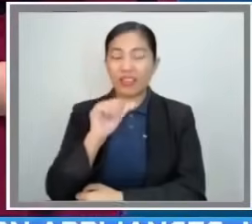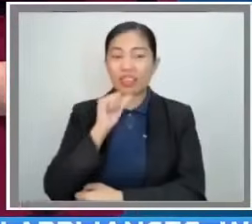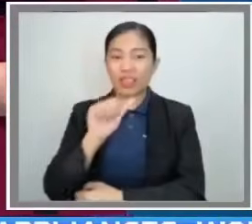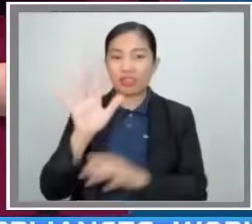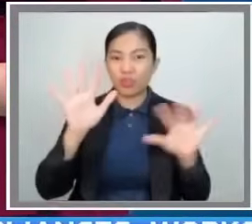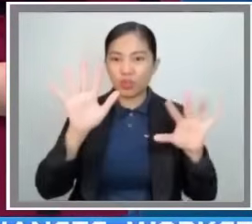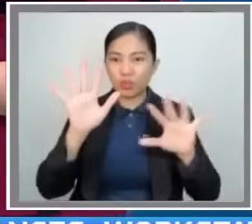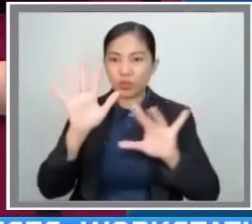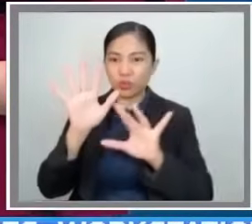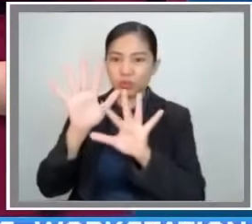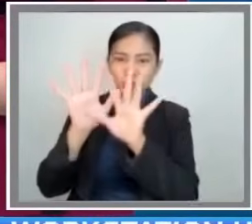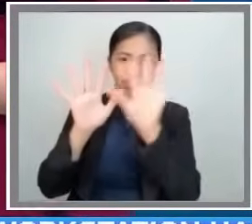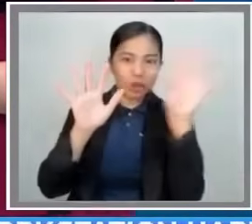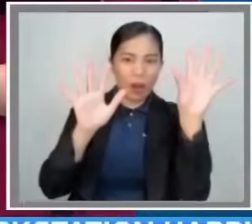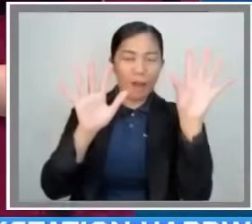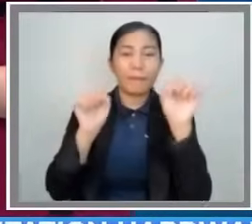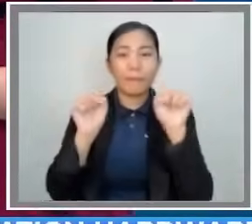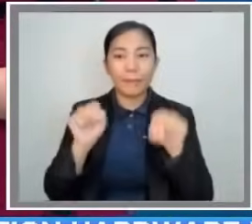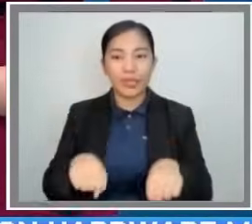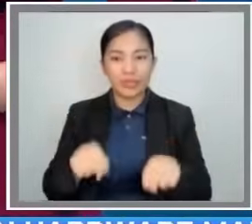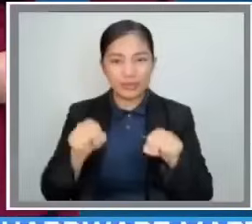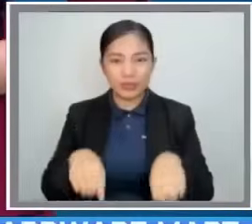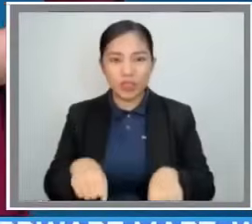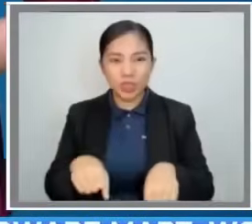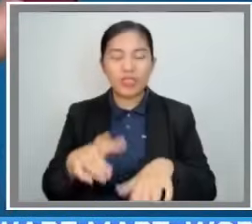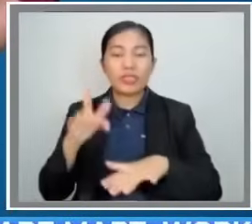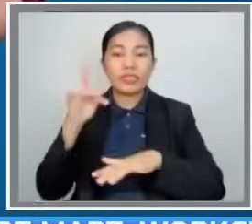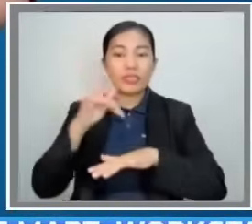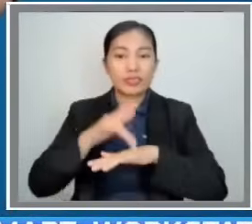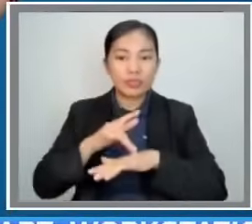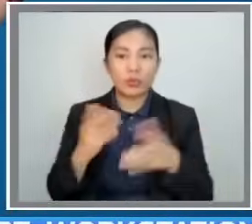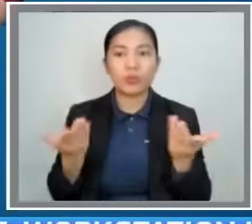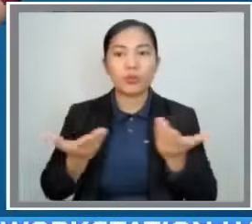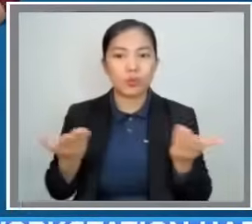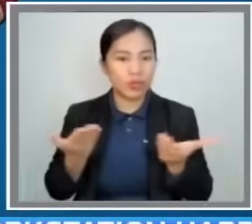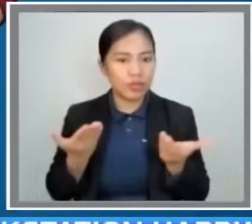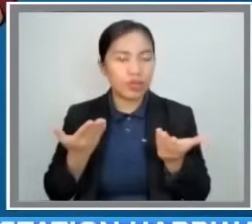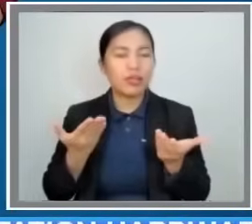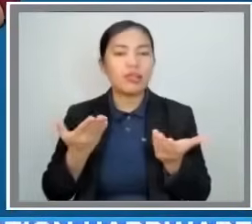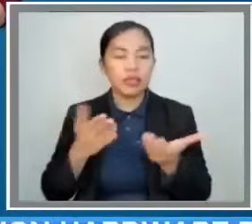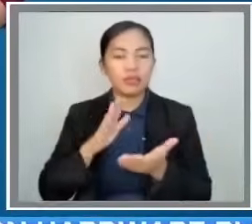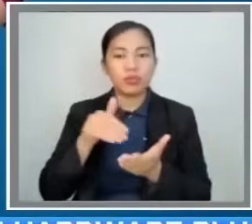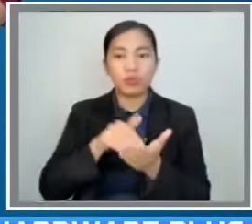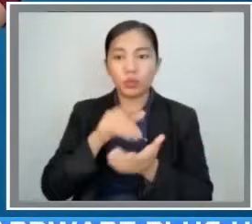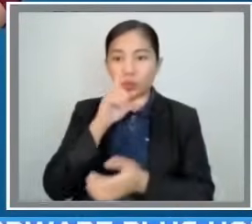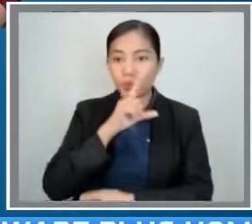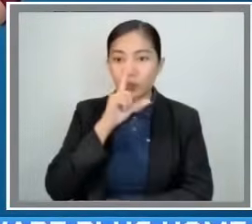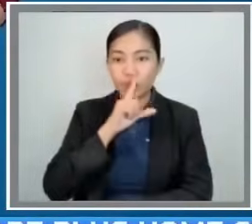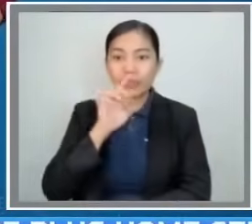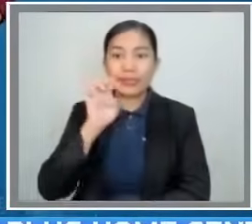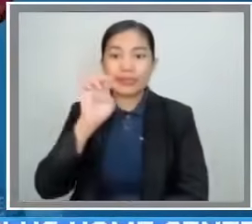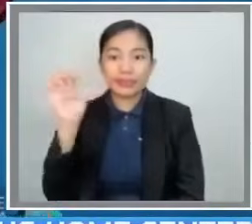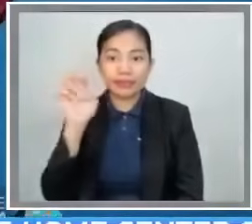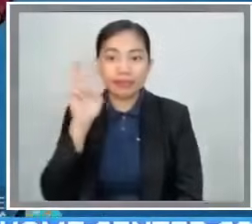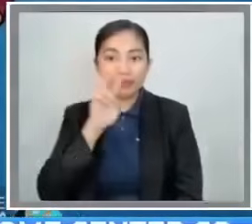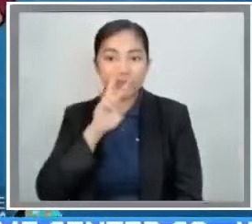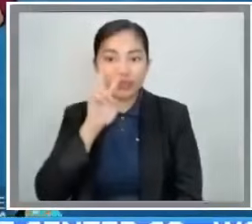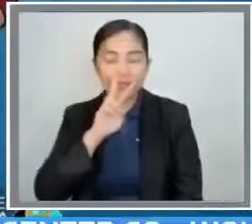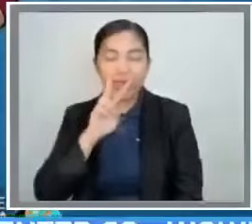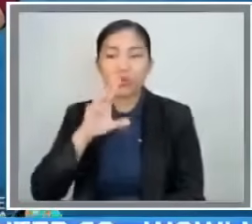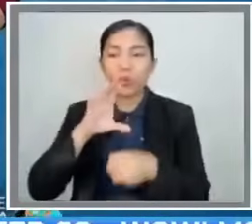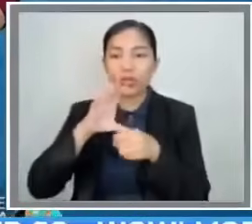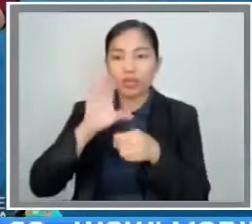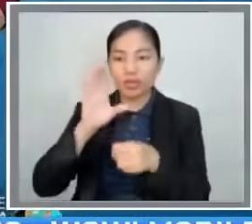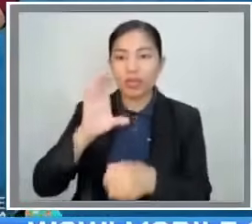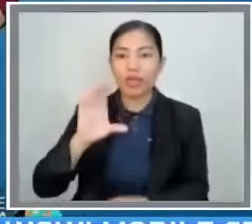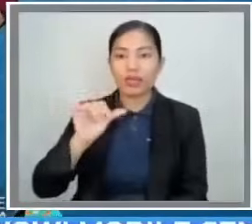ay posible itong mag-landfall sa Central Luzon, Eastern Visayas o kaya'y sa Caraga Region. Sa ngayon, walang namamataang